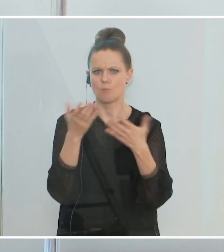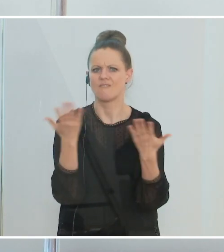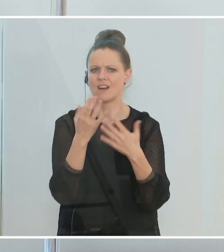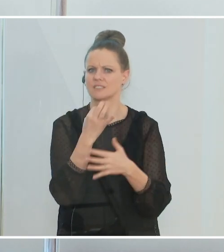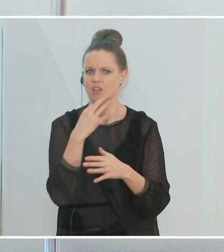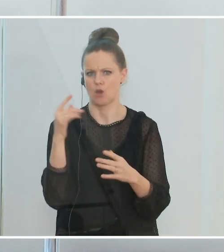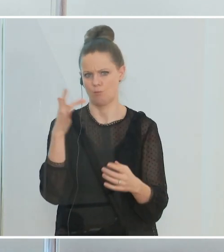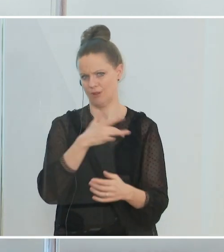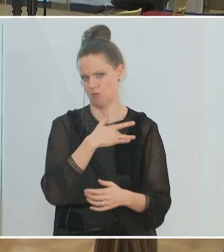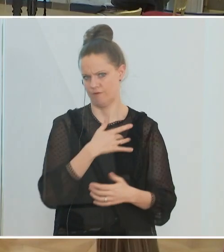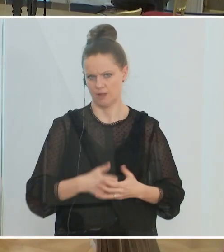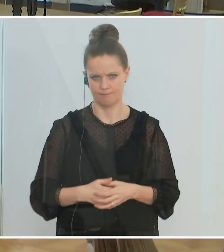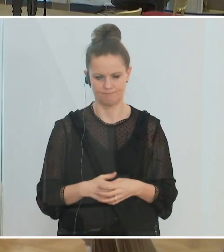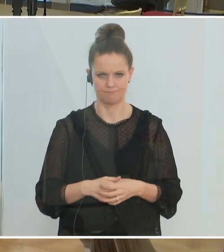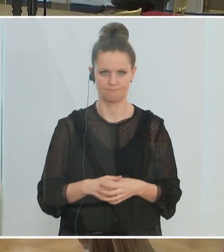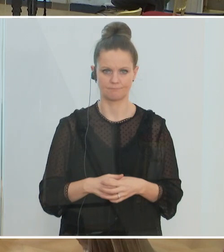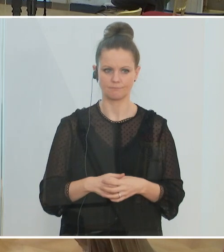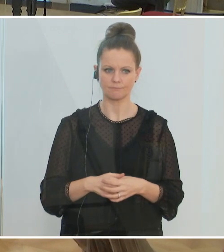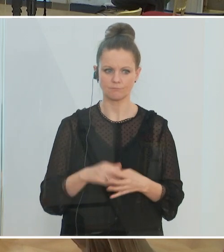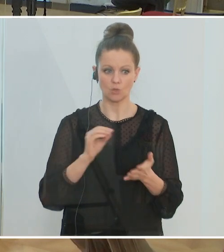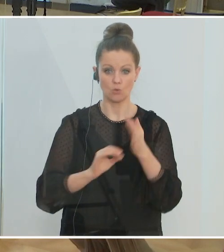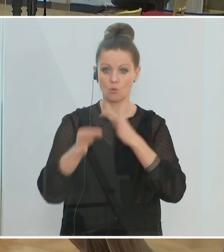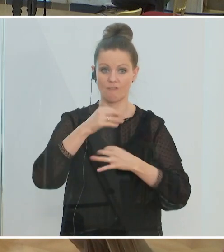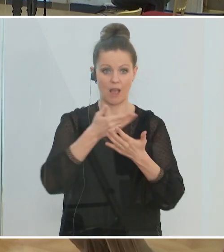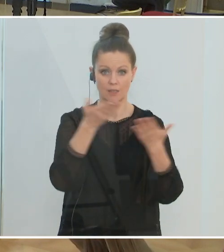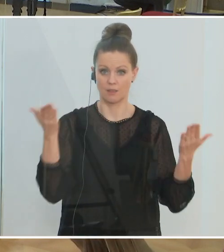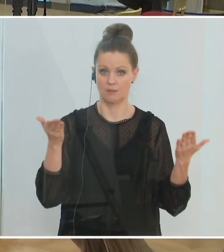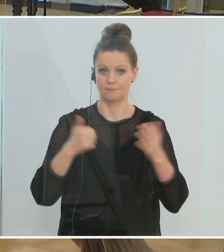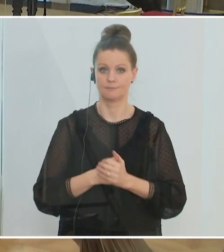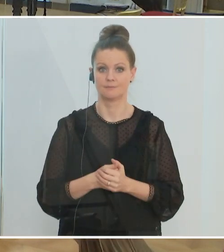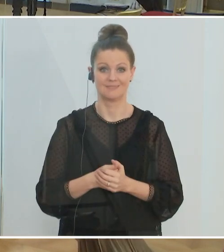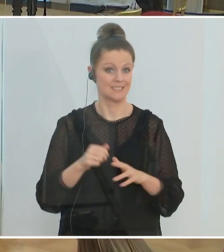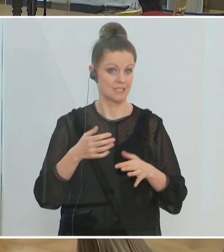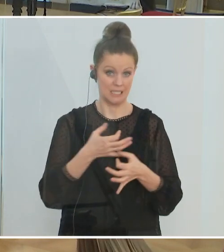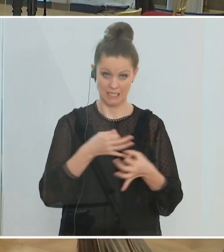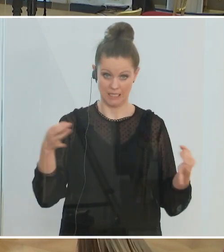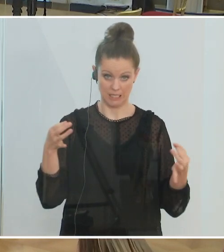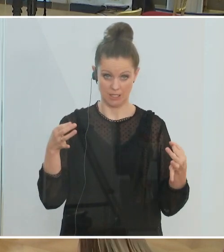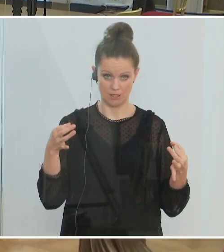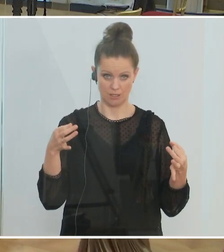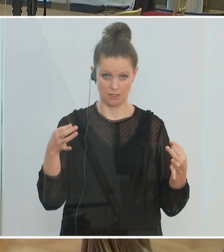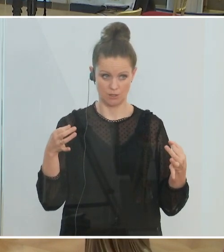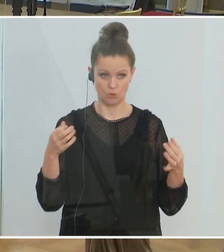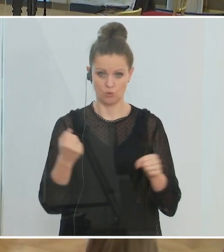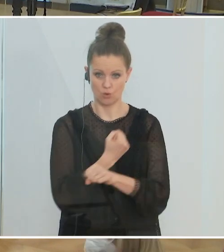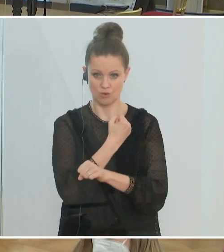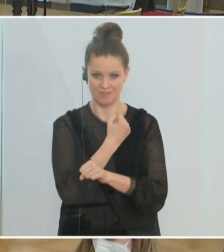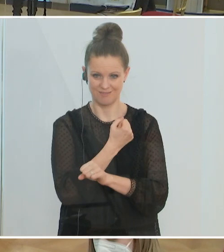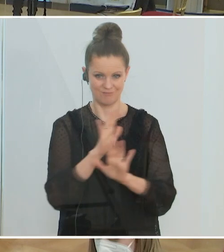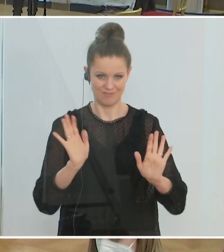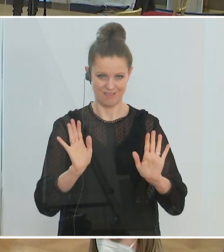sind. Gibt es von Ihrer Seite noch weitere Fragen? Wenn dem nicht so, Herr Herzog?